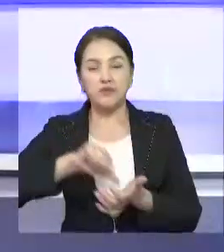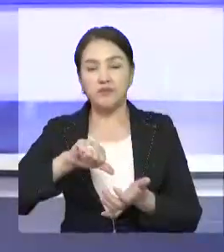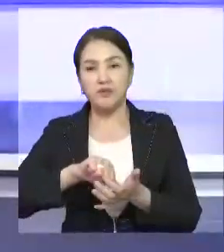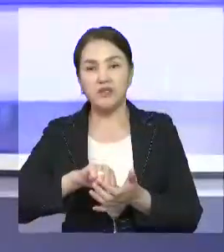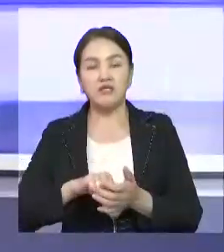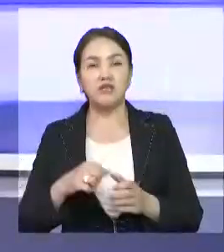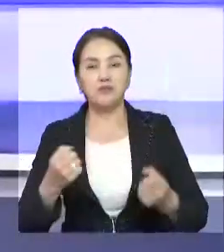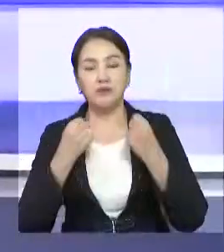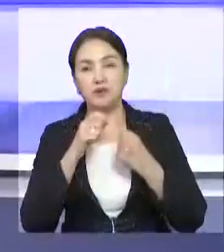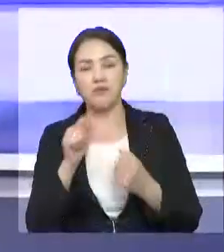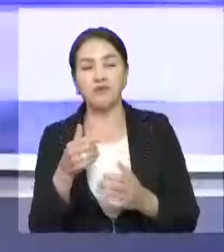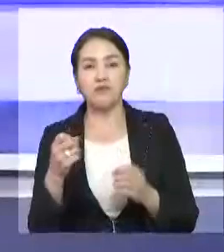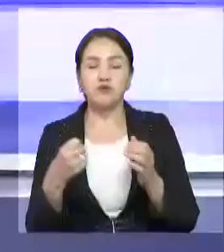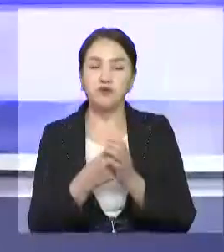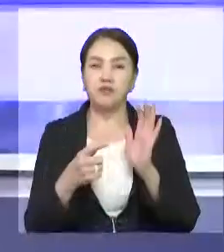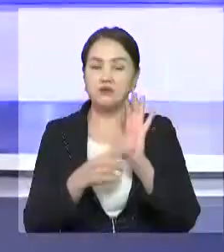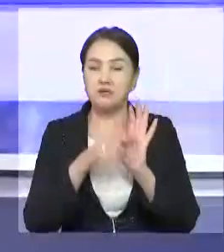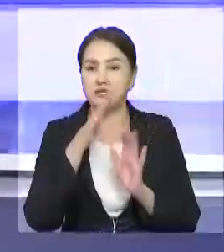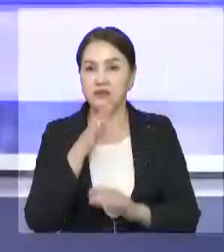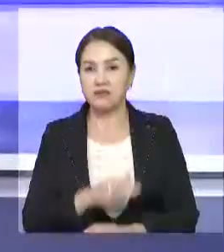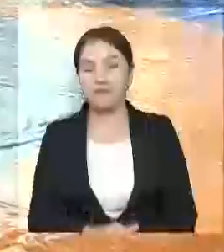участие спортсмены в возрасте до 17 лет.